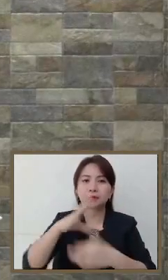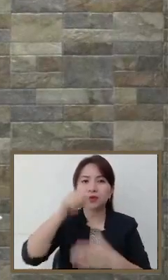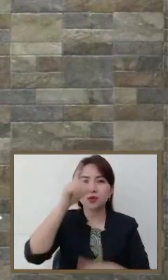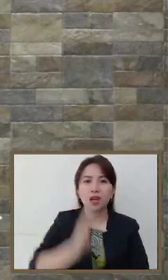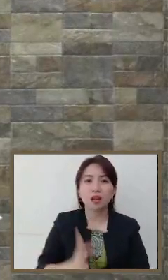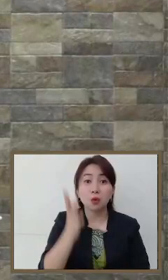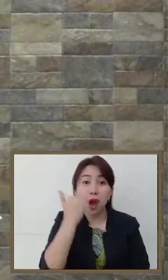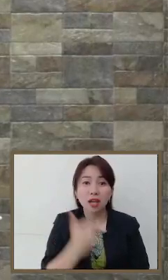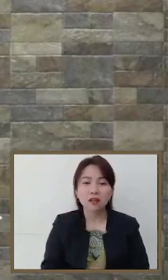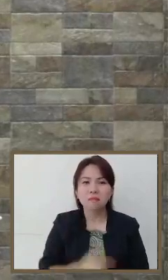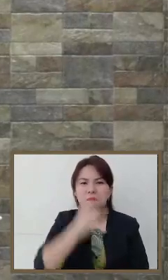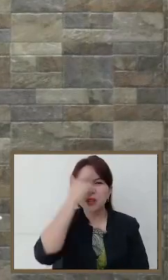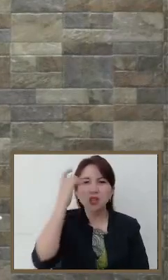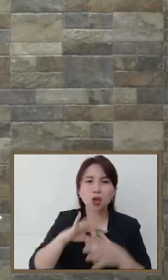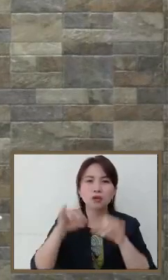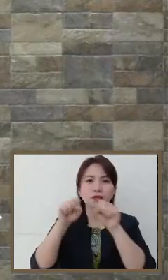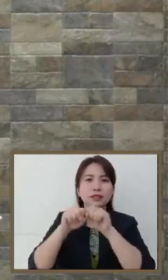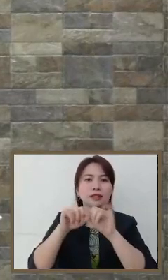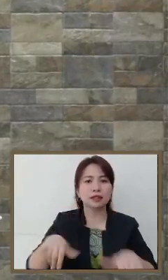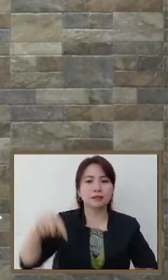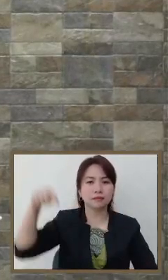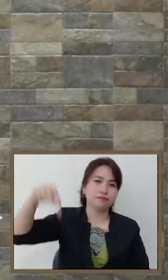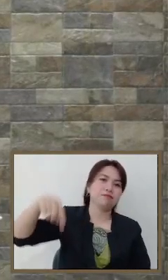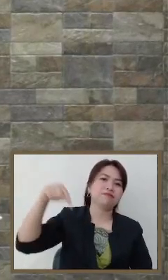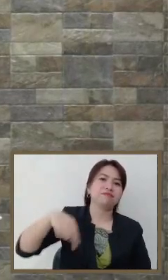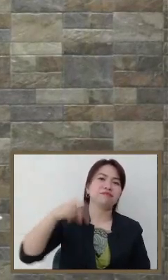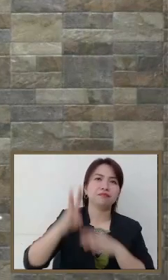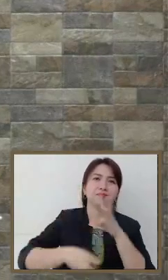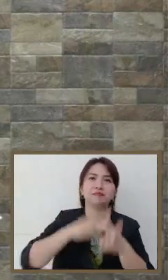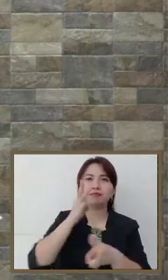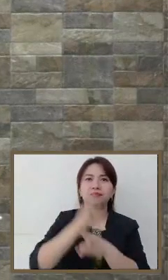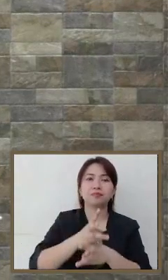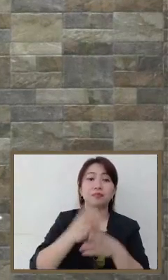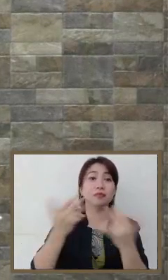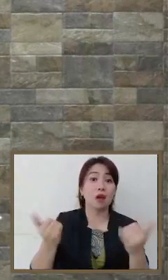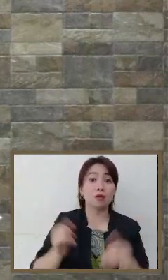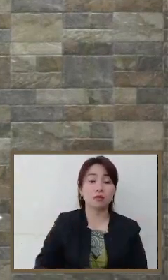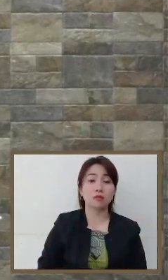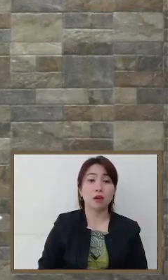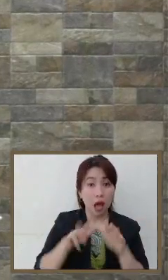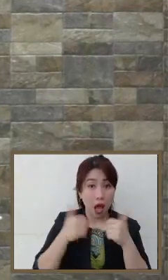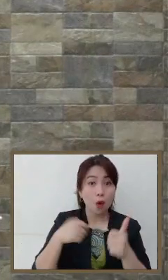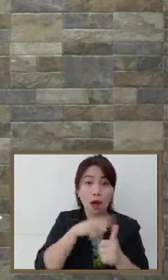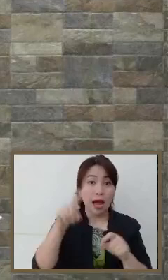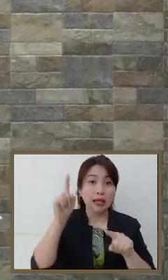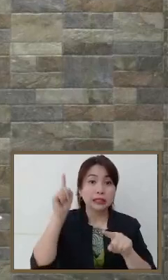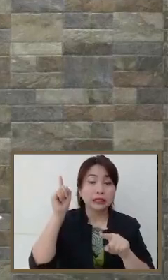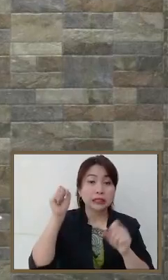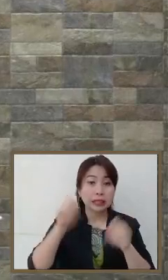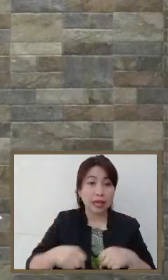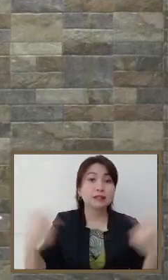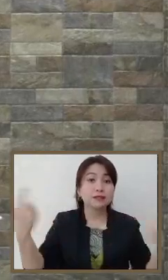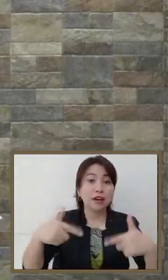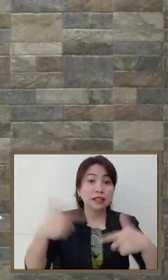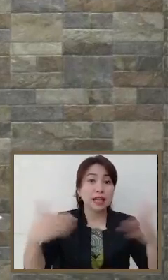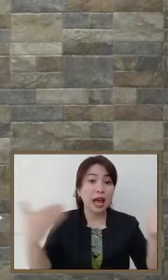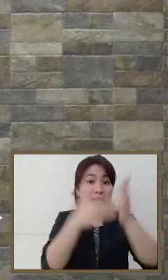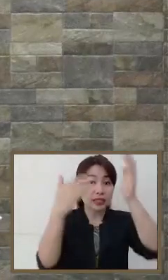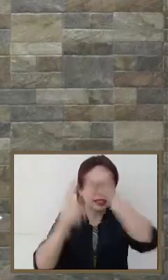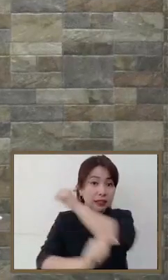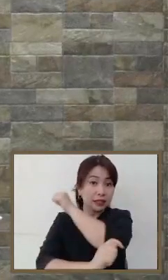kadahilanan sa sistema ng mundo kaya mga kapatid Anong laban natin sa temptation kung aasa tayo sa ating nature